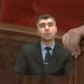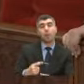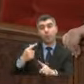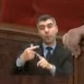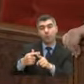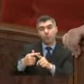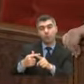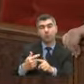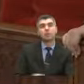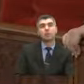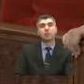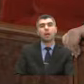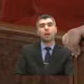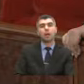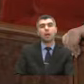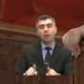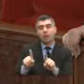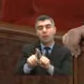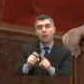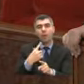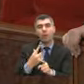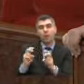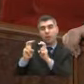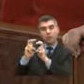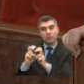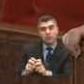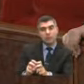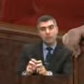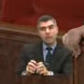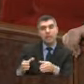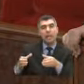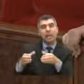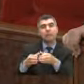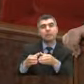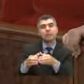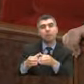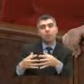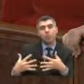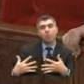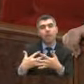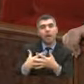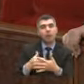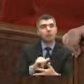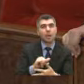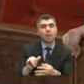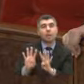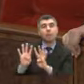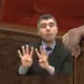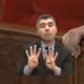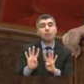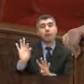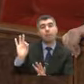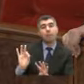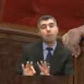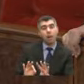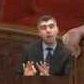هذه المقاربه ديال الجوده كاين تقليص من الاقسام المشتركه، واليوم عندنا 88% ديال الاقسام